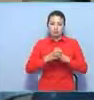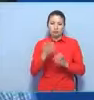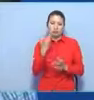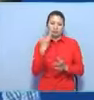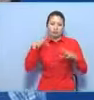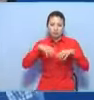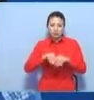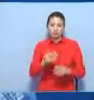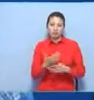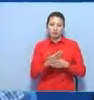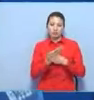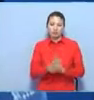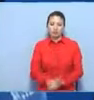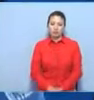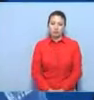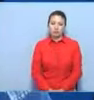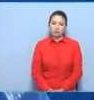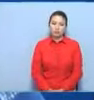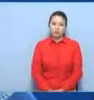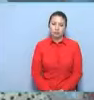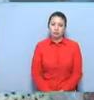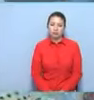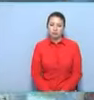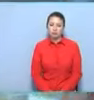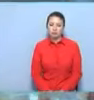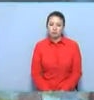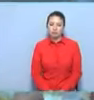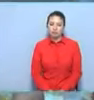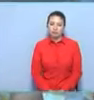жұдырықтай жұмылуда. Перизат Биназарқызы, Талғат Елеубеков, Ербол Махашев, Тұран Ньюс.